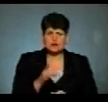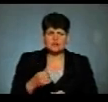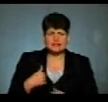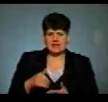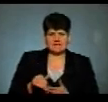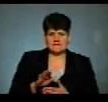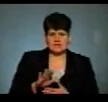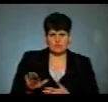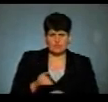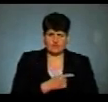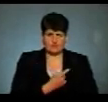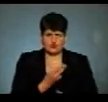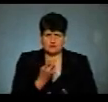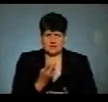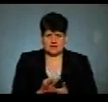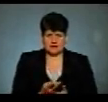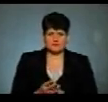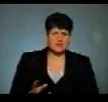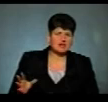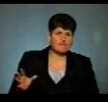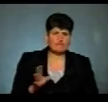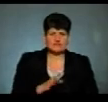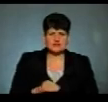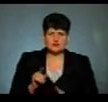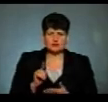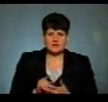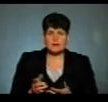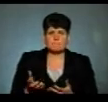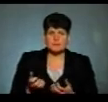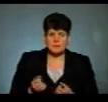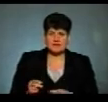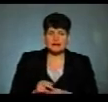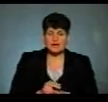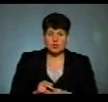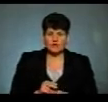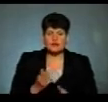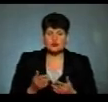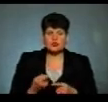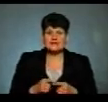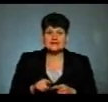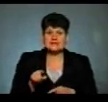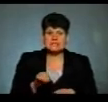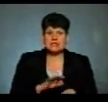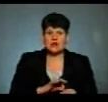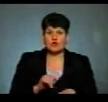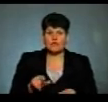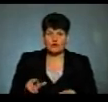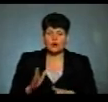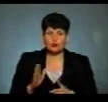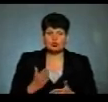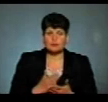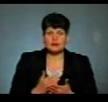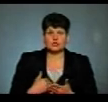не відмовили в госпіталізації і усіх зобов'язуємося приймати на лікування, якщо ці хворі будуть мати до нас